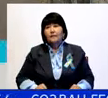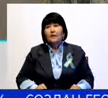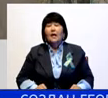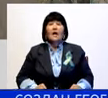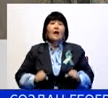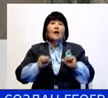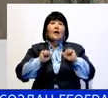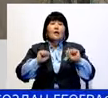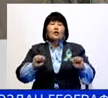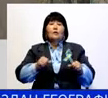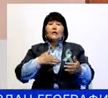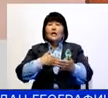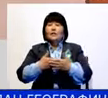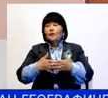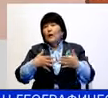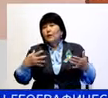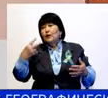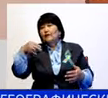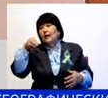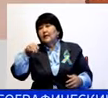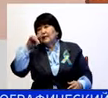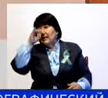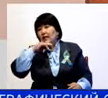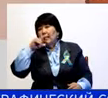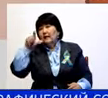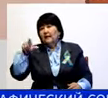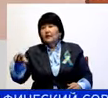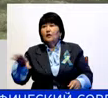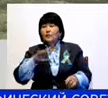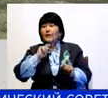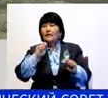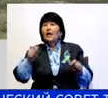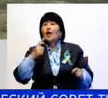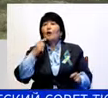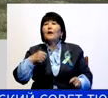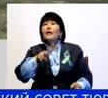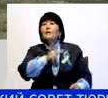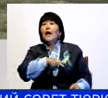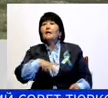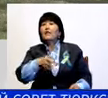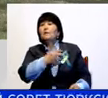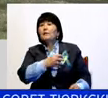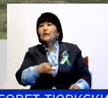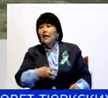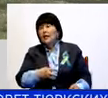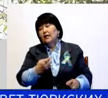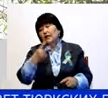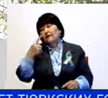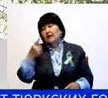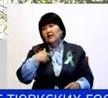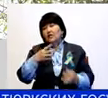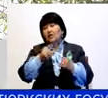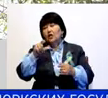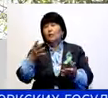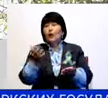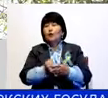За мужество и самоотверженность более 20 000 казлардинцев были награждены боевыми орденами и медалями. 21 наш земляк